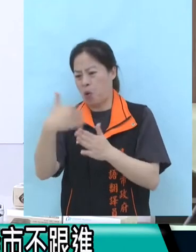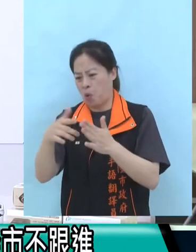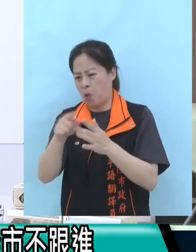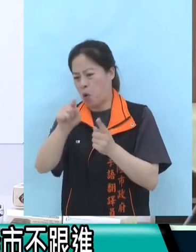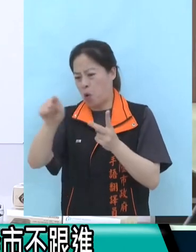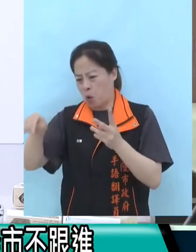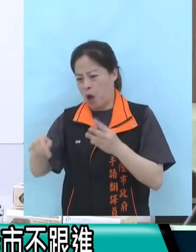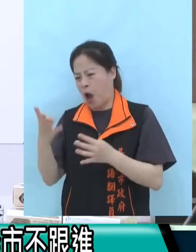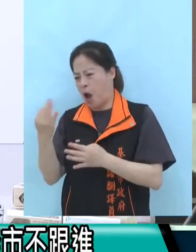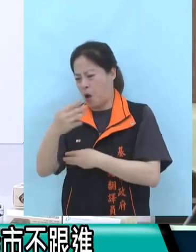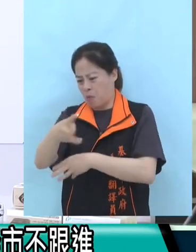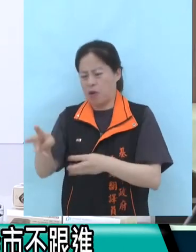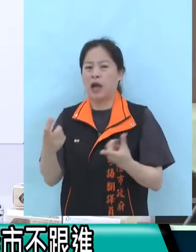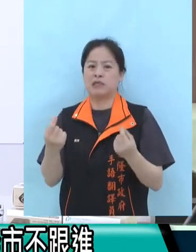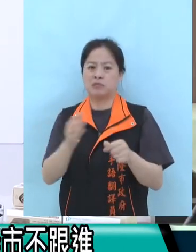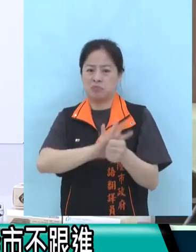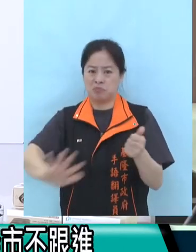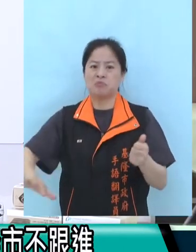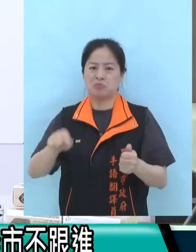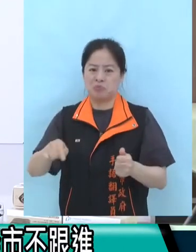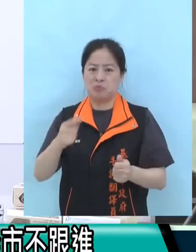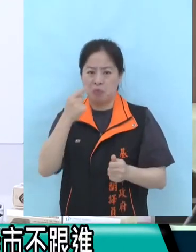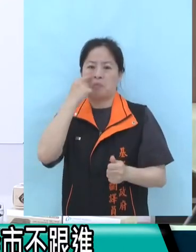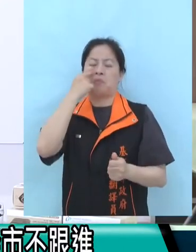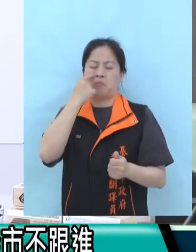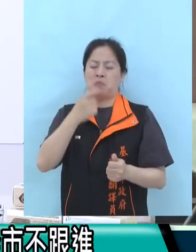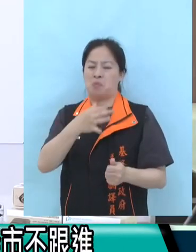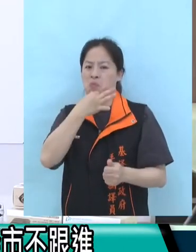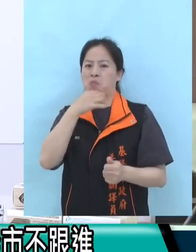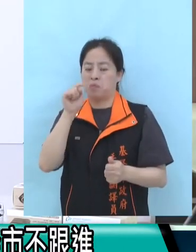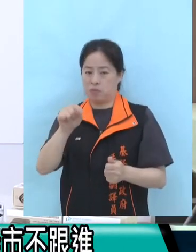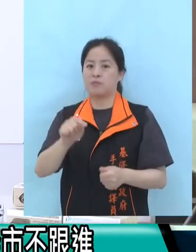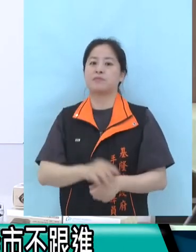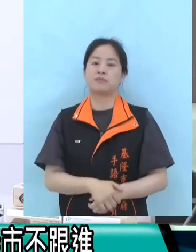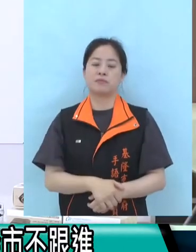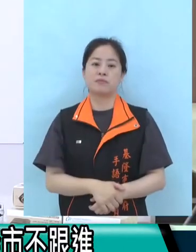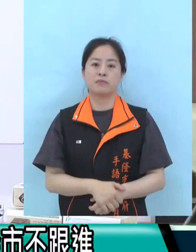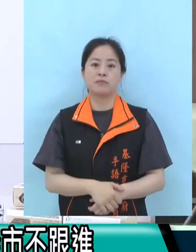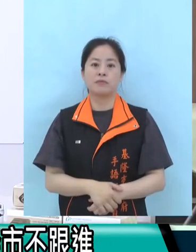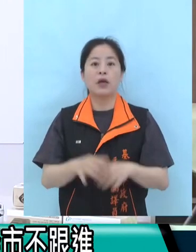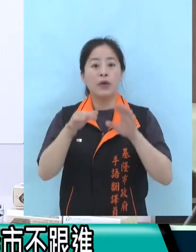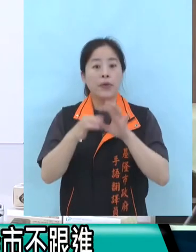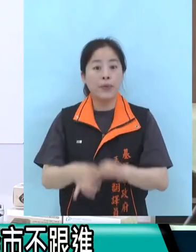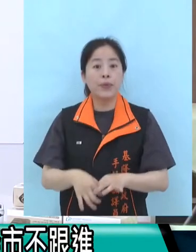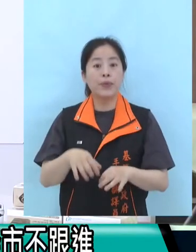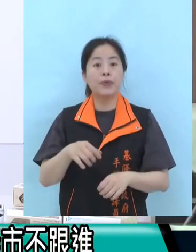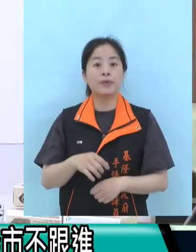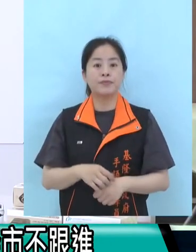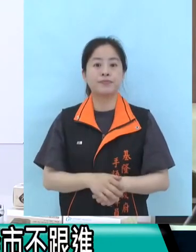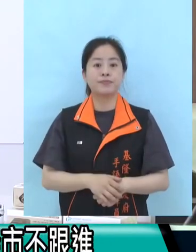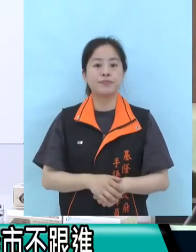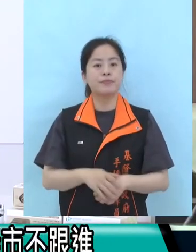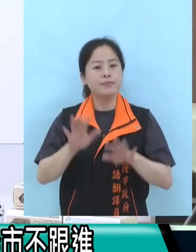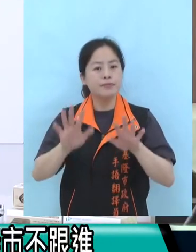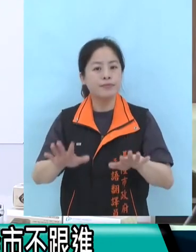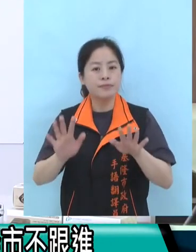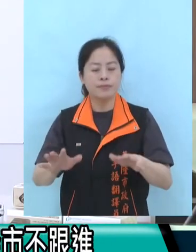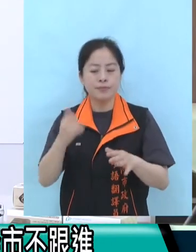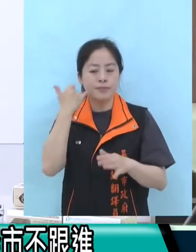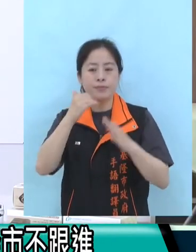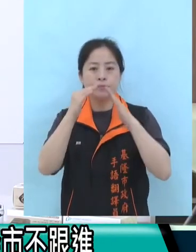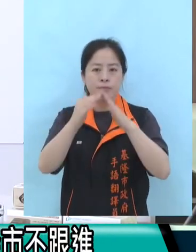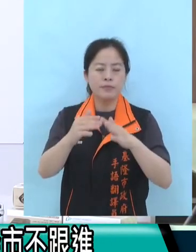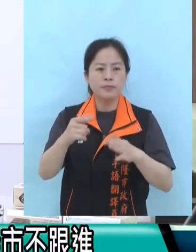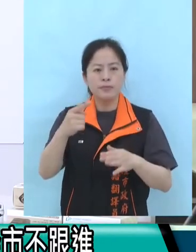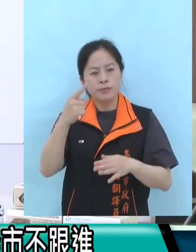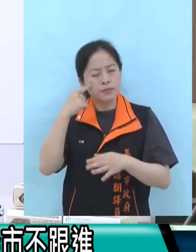好几个班级，好，这个反而是比较严峻。好，那所以我们目前基隆市我们